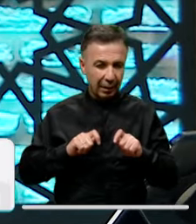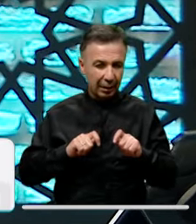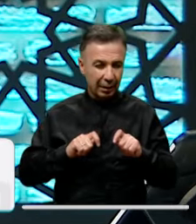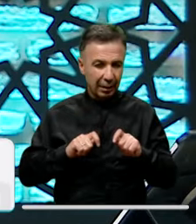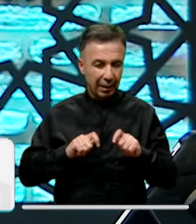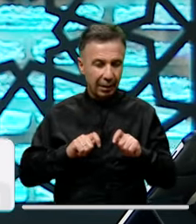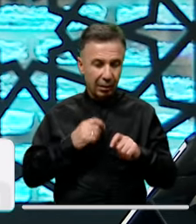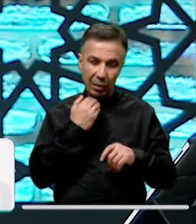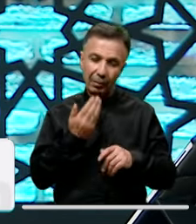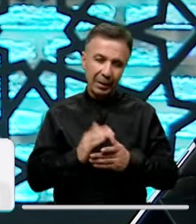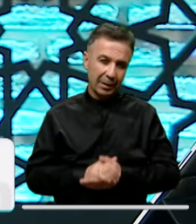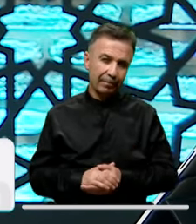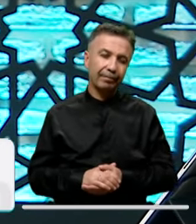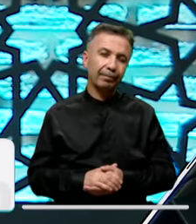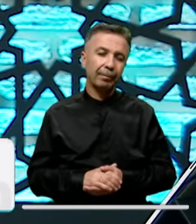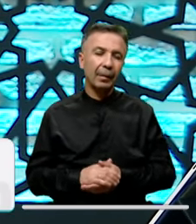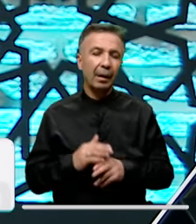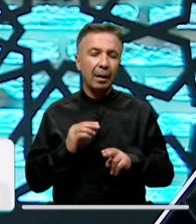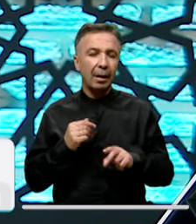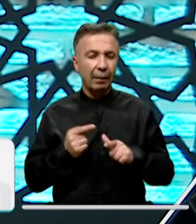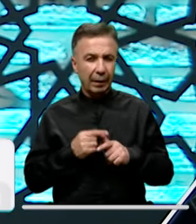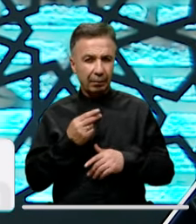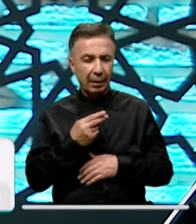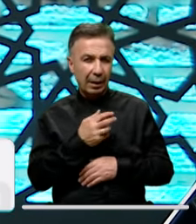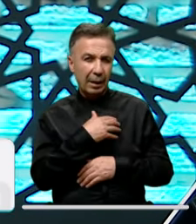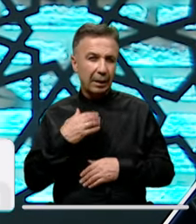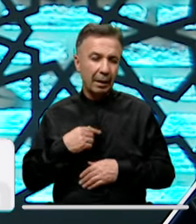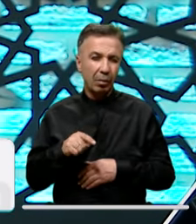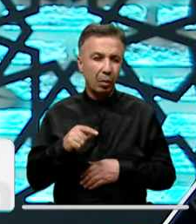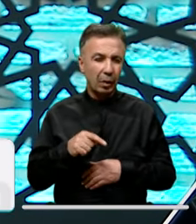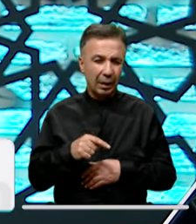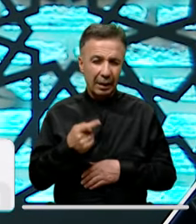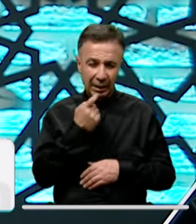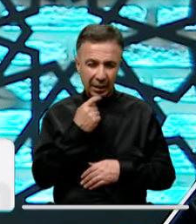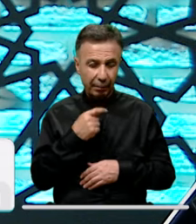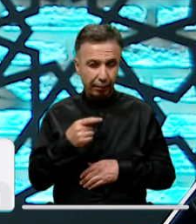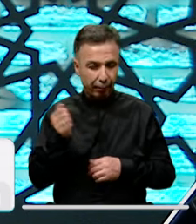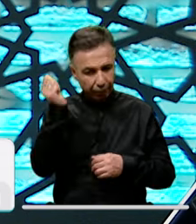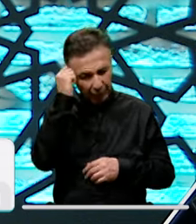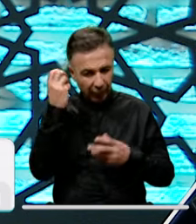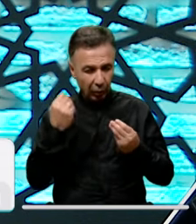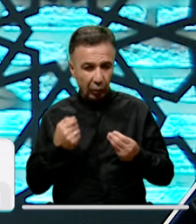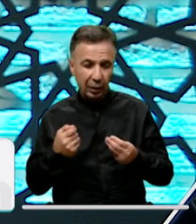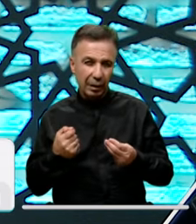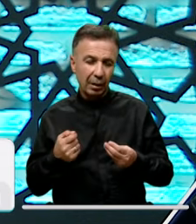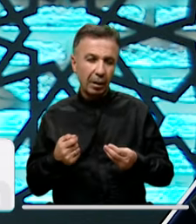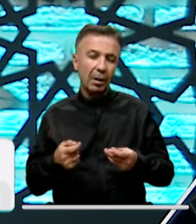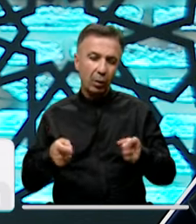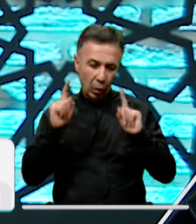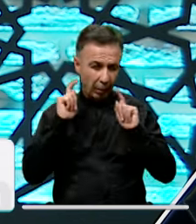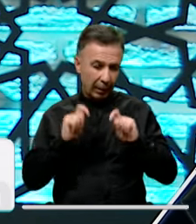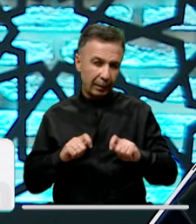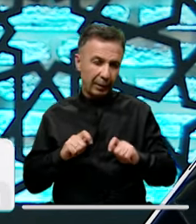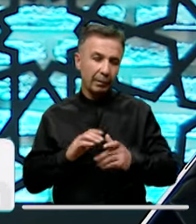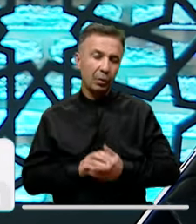Bunu bu yaşına rağmen bundan pişmanlık duyduğundan dolayı bir gayret içerisinde bir şeyler yapmaya çalışıyor. Ben de